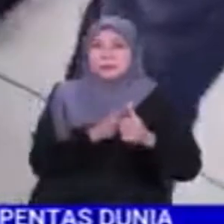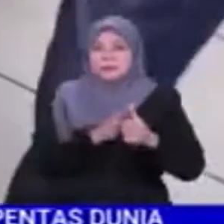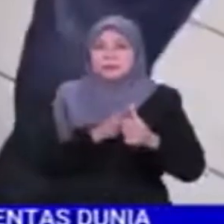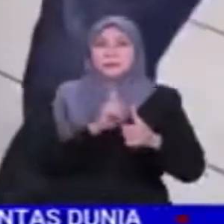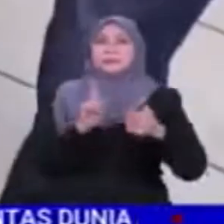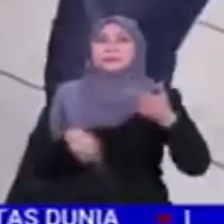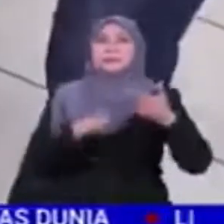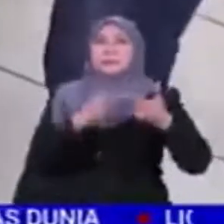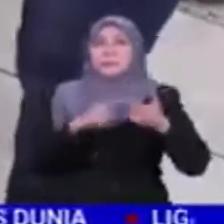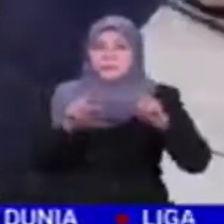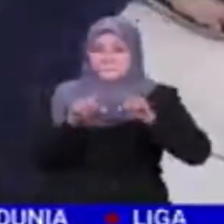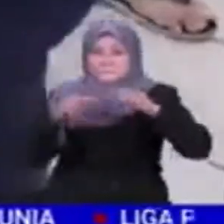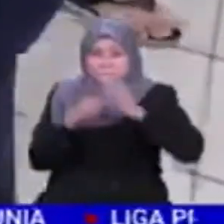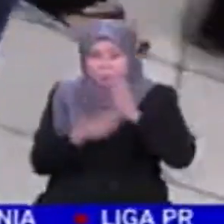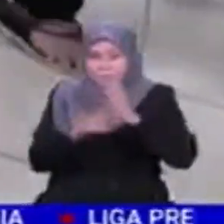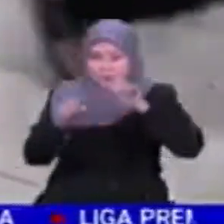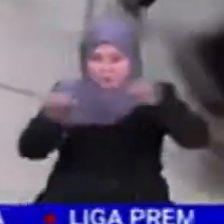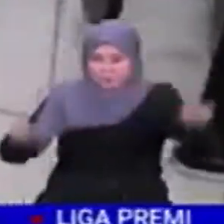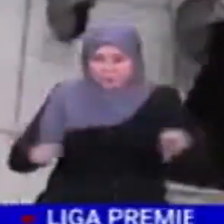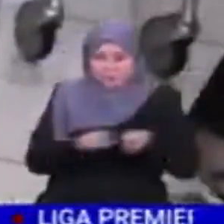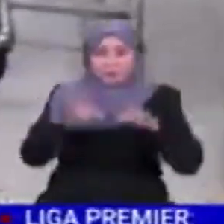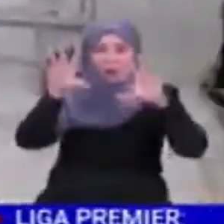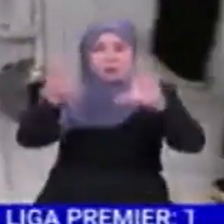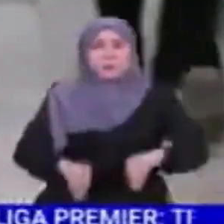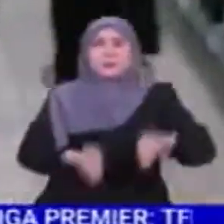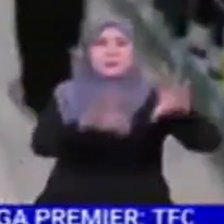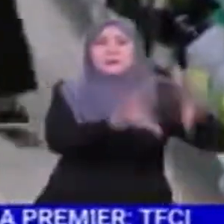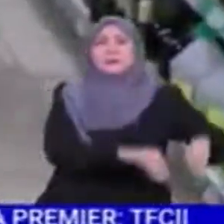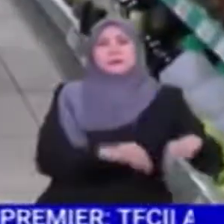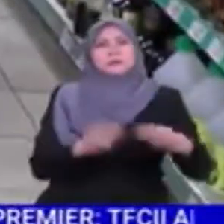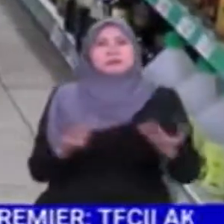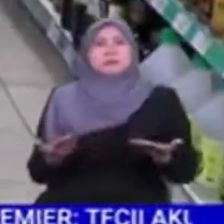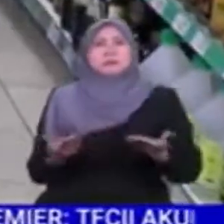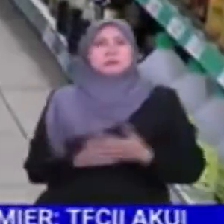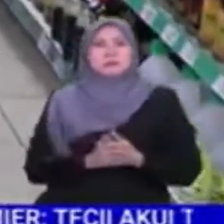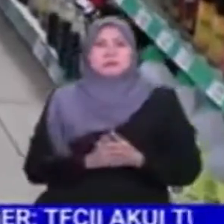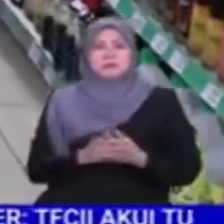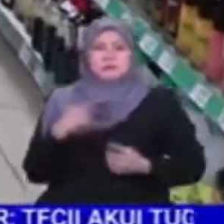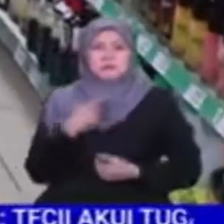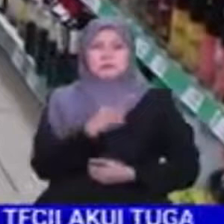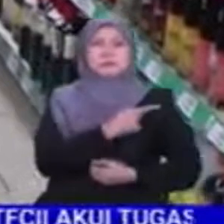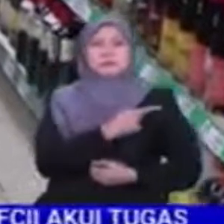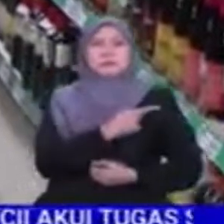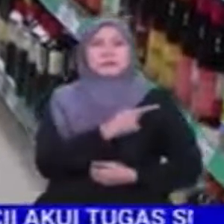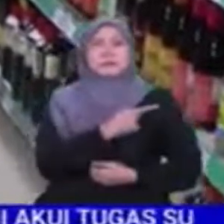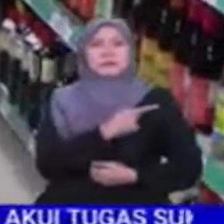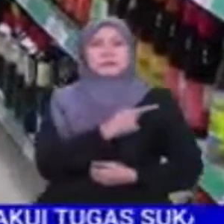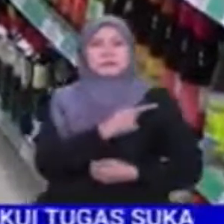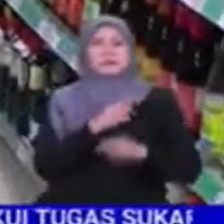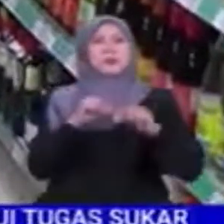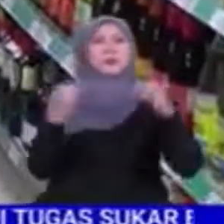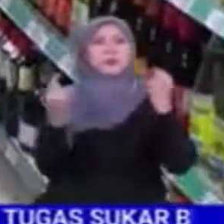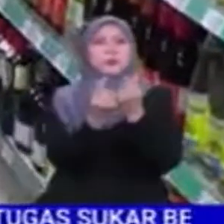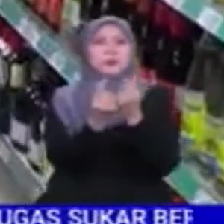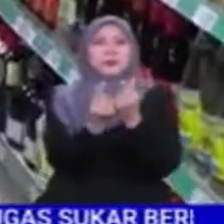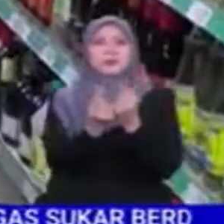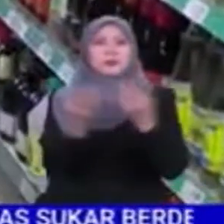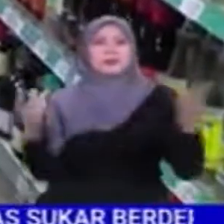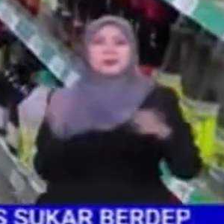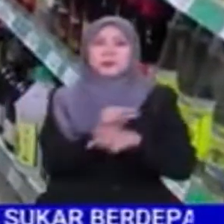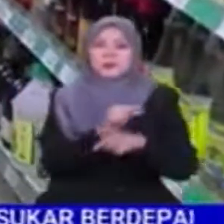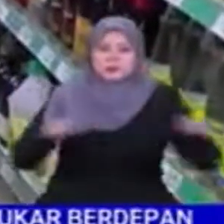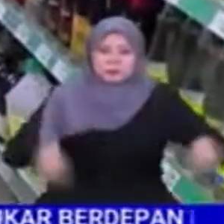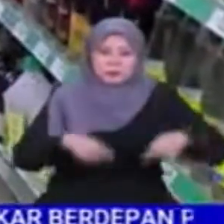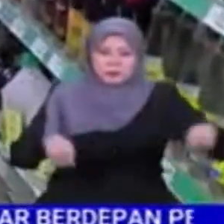Kedua, minyak paket banyak pula tak ada. Lagi kita rakyat yang golongan yang banyak menggunakan macam